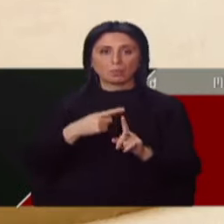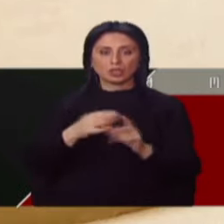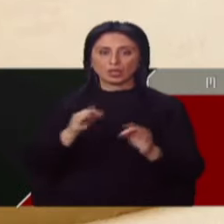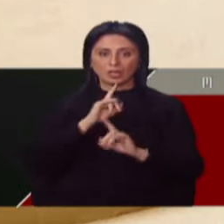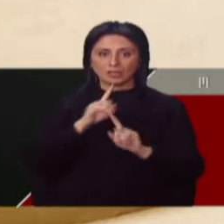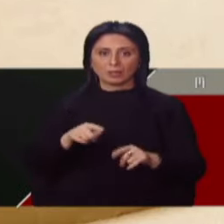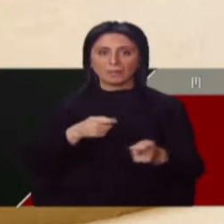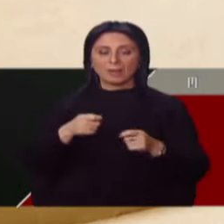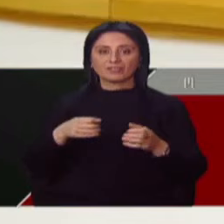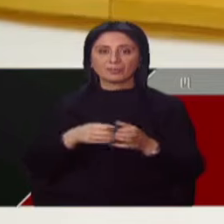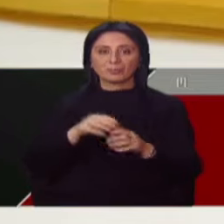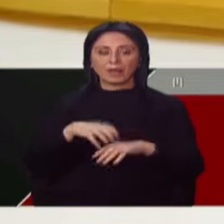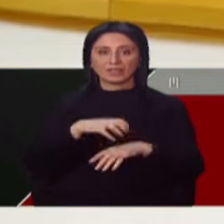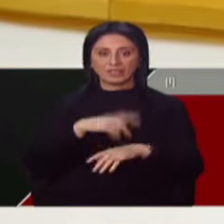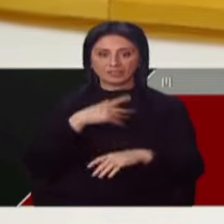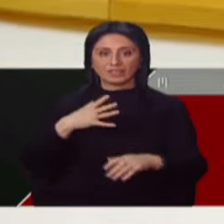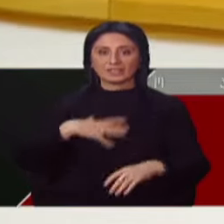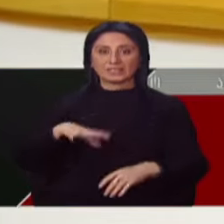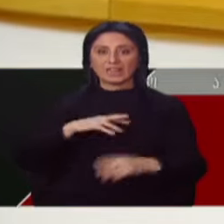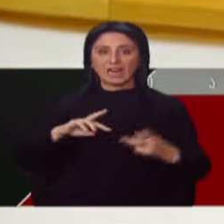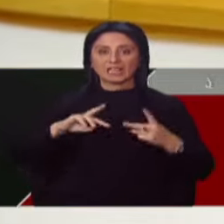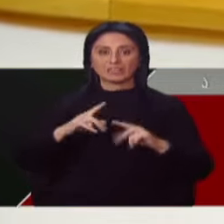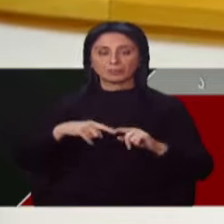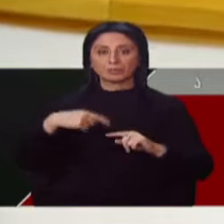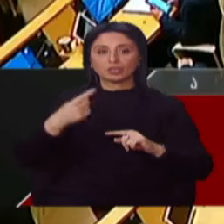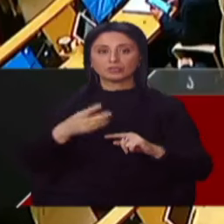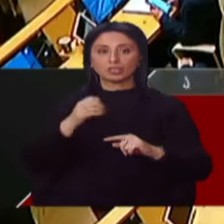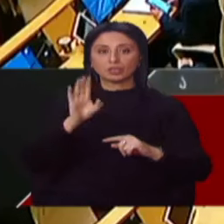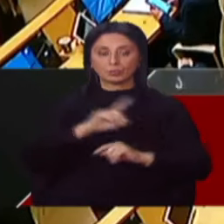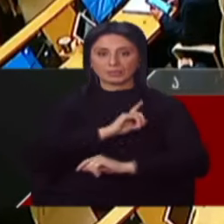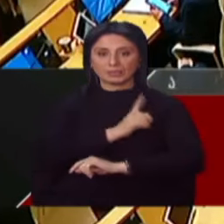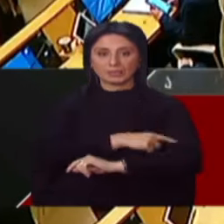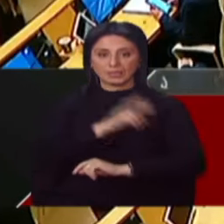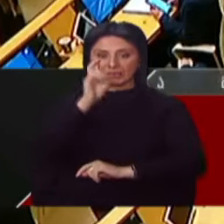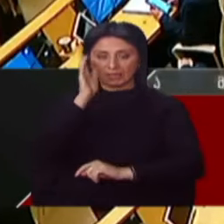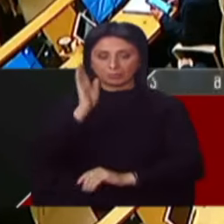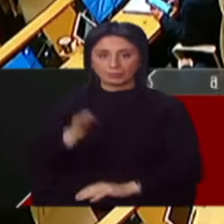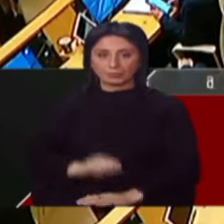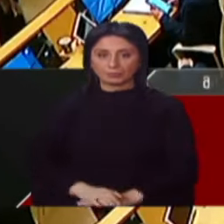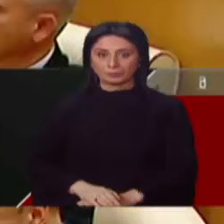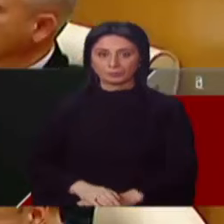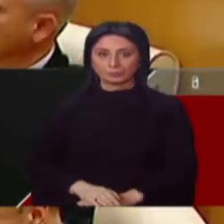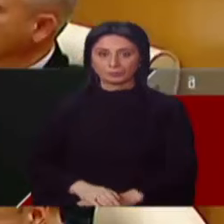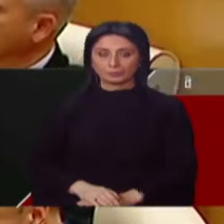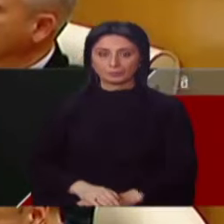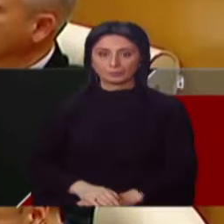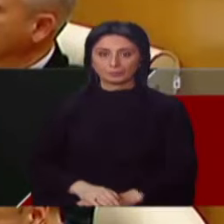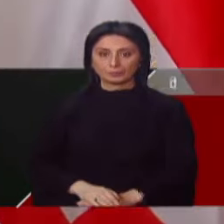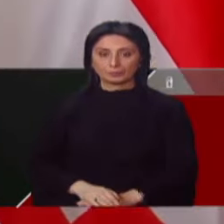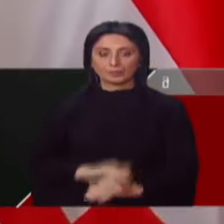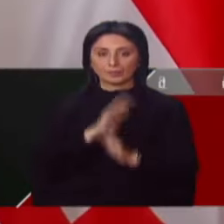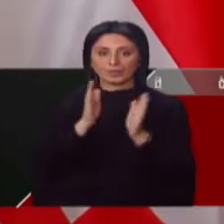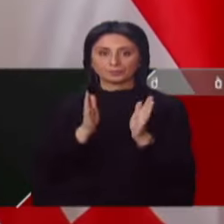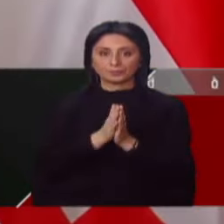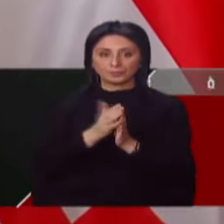არაფერი მოხდება. Მართველი პარტიის შეფასებით კი საქართველოს ცვლილებების შემდეგ კიდე უფრო ძლიერი სახელმწიფო გახდება. Მთელი